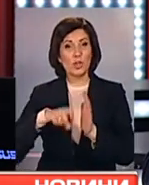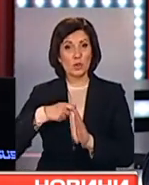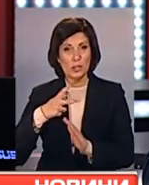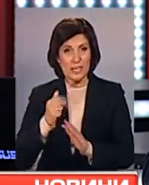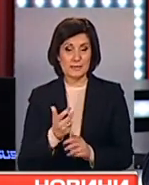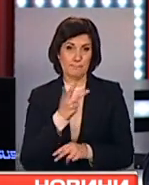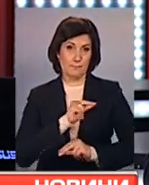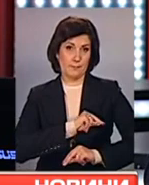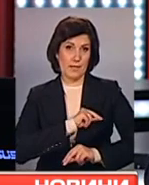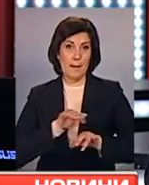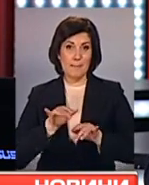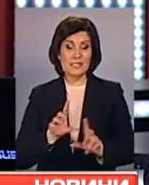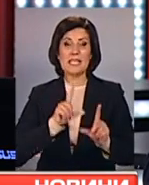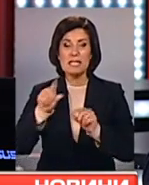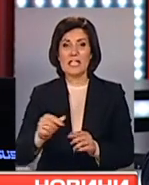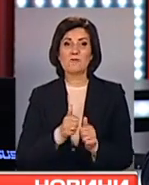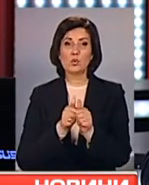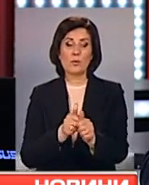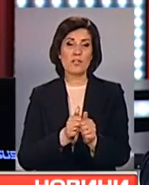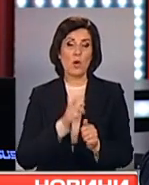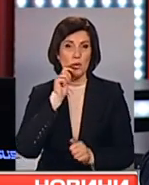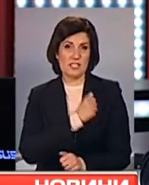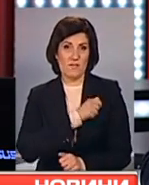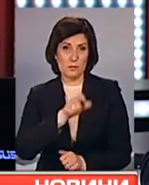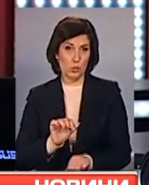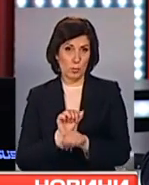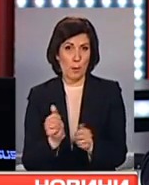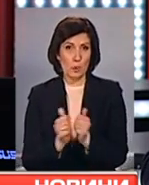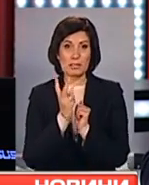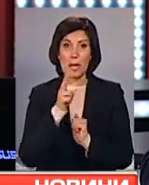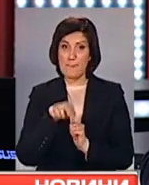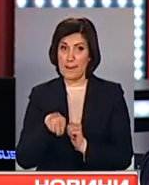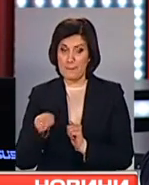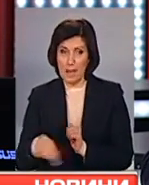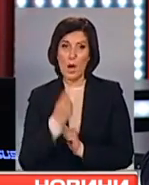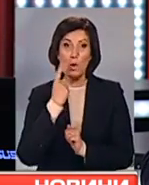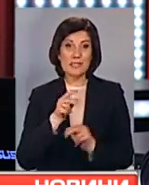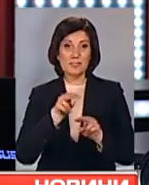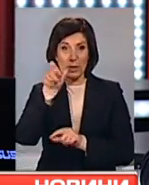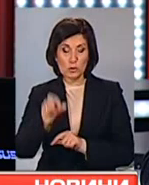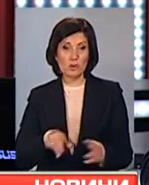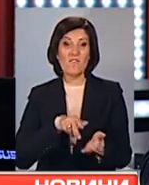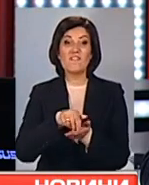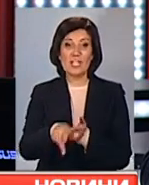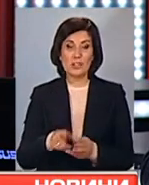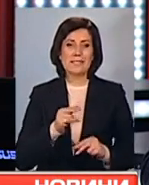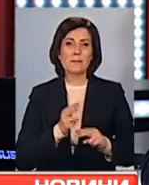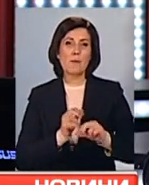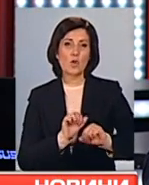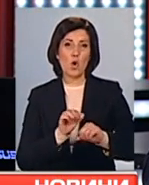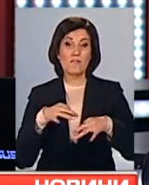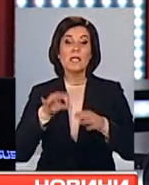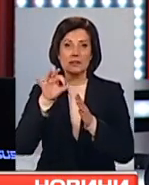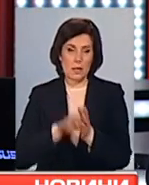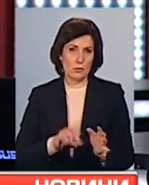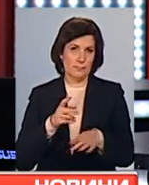Донецька. Троє працівників місії їхали в супроводі українських військових. Зупинилися поряд із КПП. Один зі спостерігачів вийшов із броньованого автомобіля